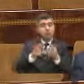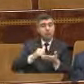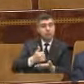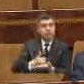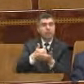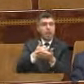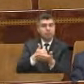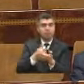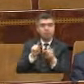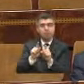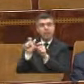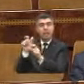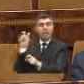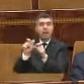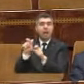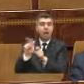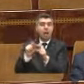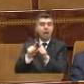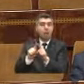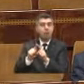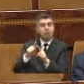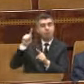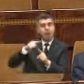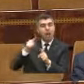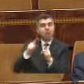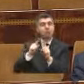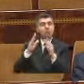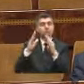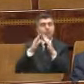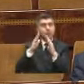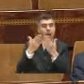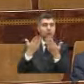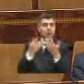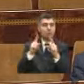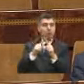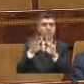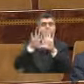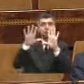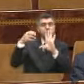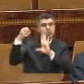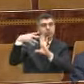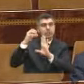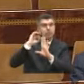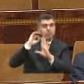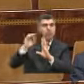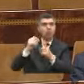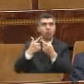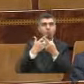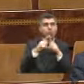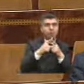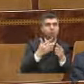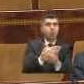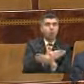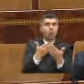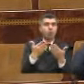استعمال الطاقة النظيفة والمتجددة في الاستهلاك اليومي، كاستغلال أسطح المنازل مثلا لإنجاز هذه المبادرة، والتي